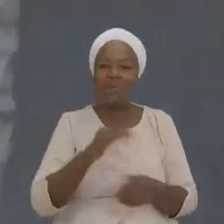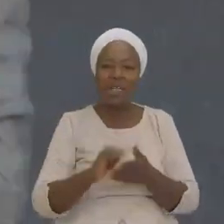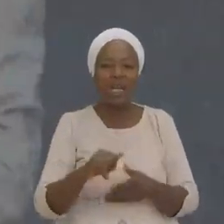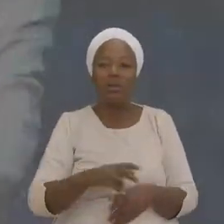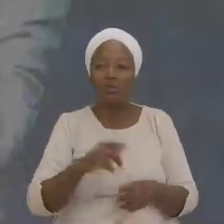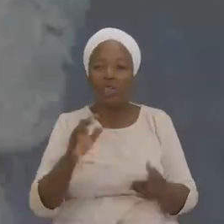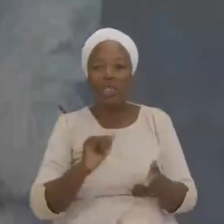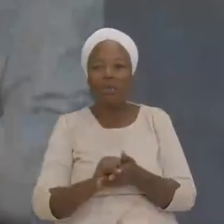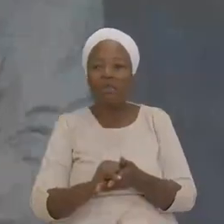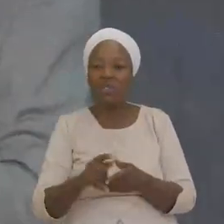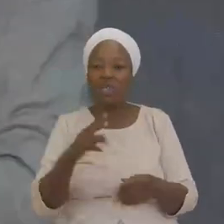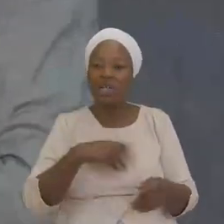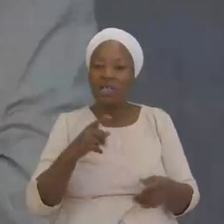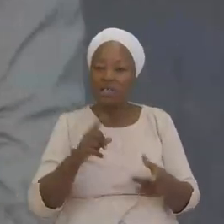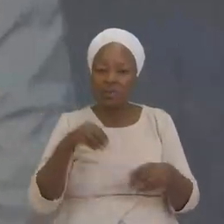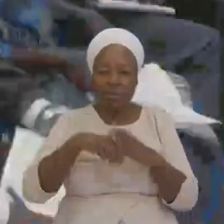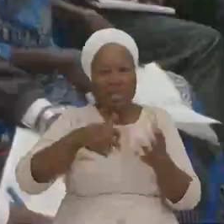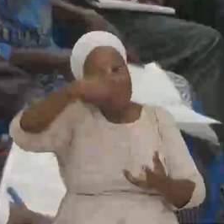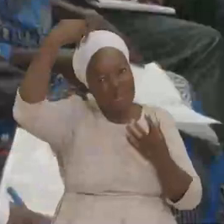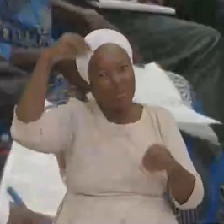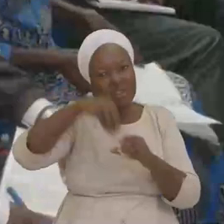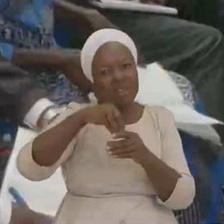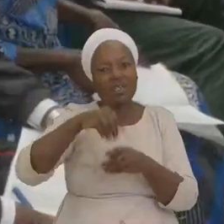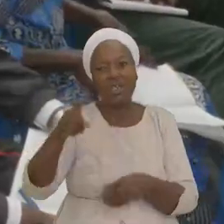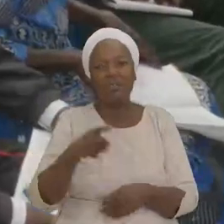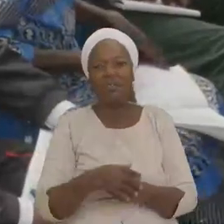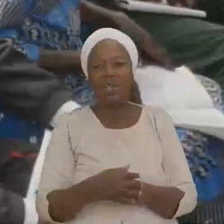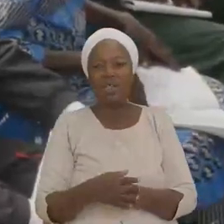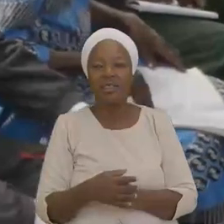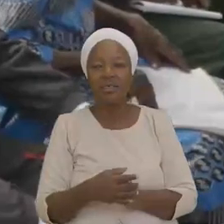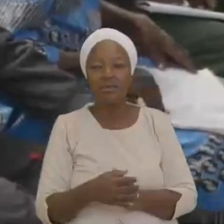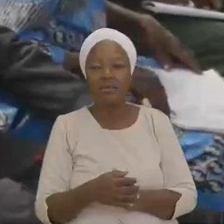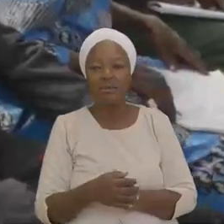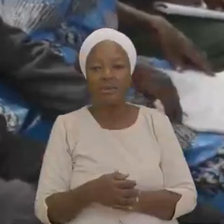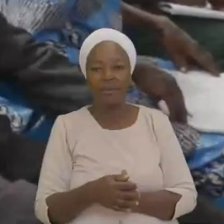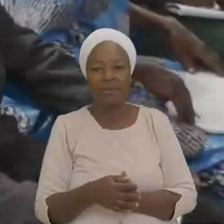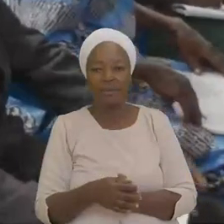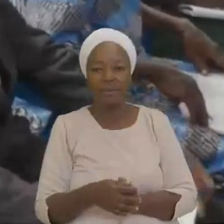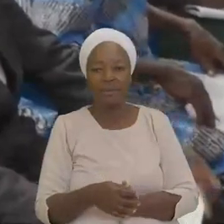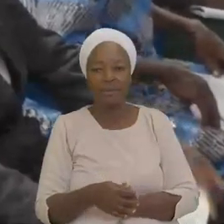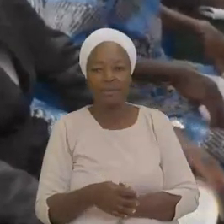Tu ne prêtes pas attention à la colère du lion qui est au-dedans de toi.